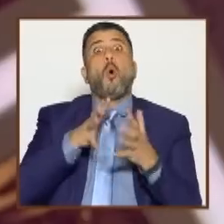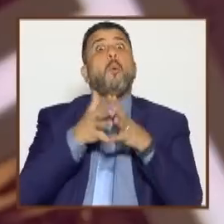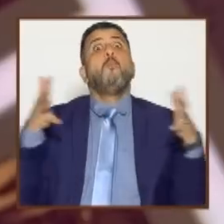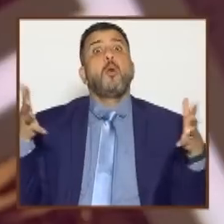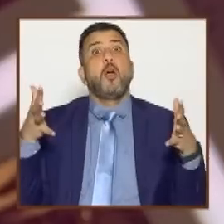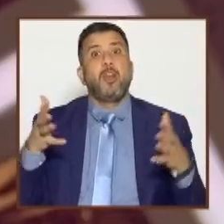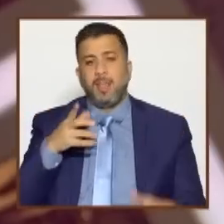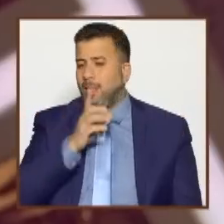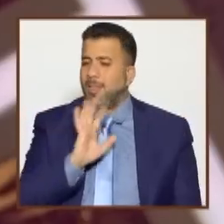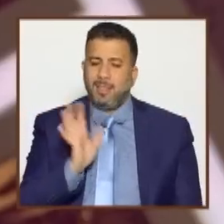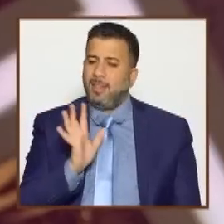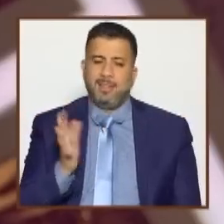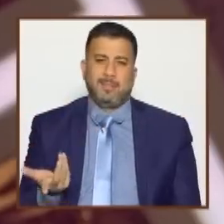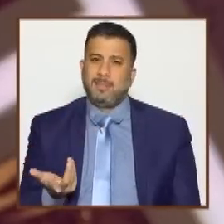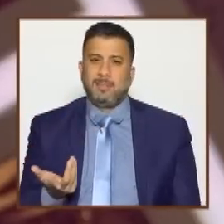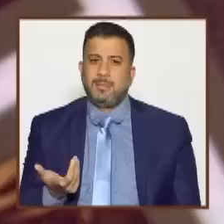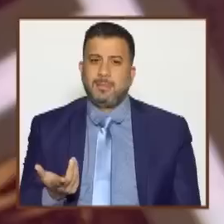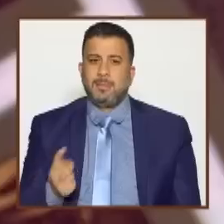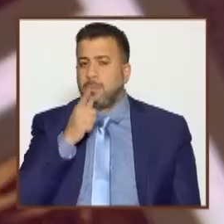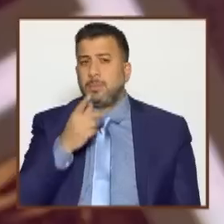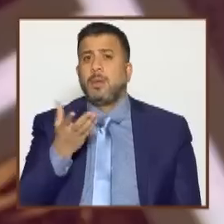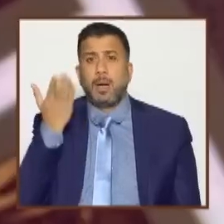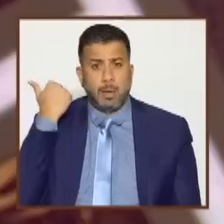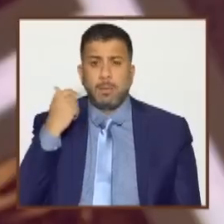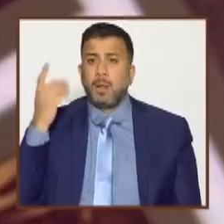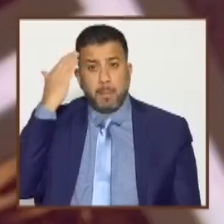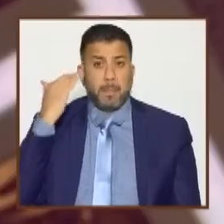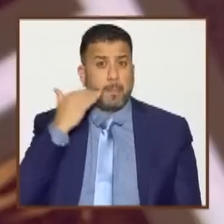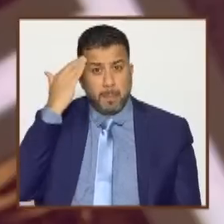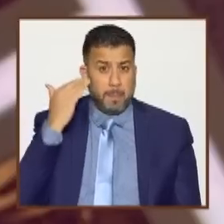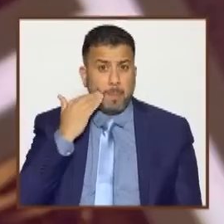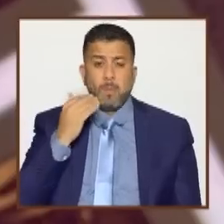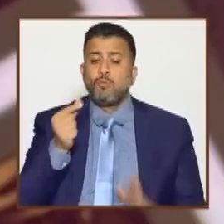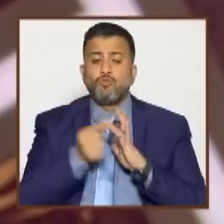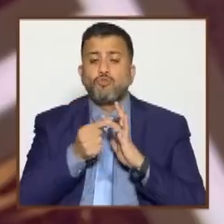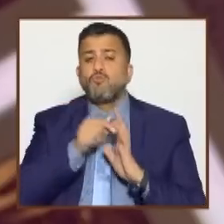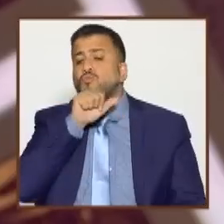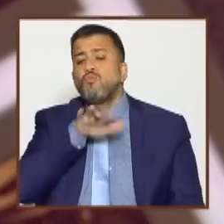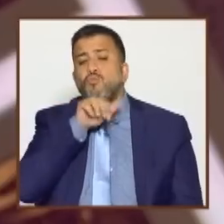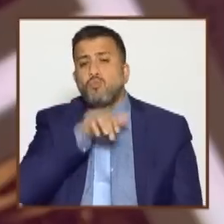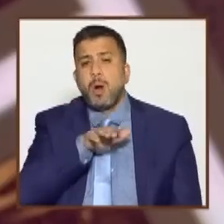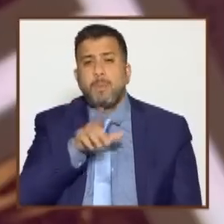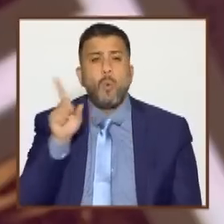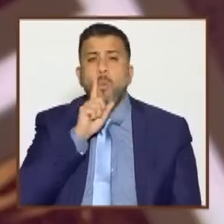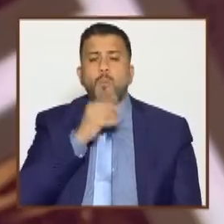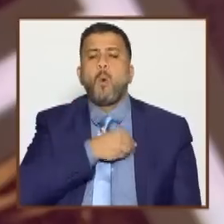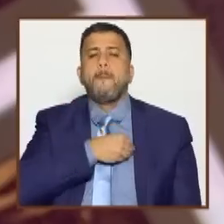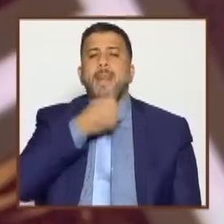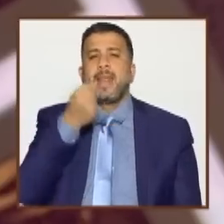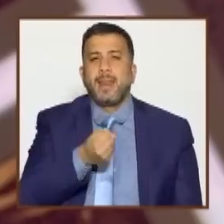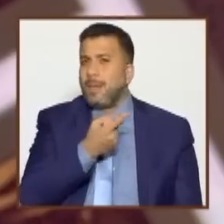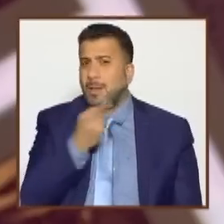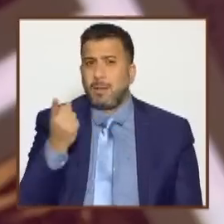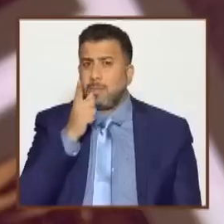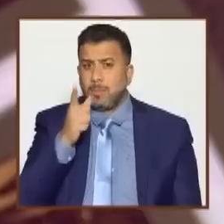نشيطة، غير صحيح. يعني أمهات المؤمنين بعضهن كنا إذا صلينا ينمن في الصلاة حتى